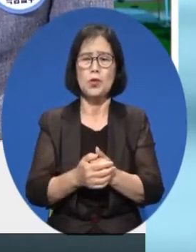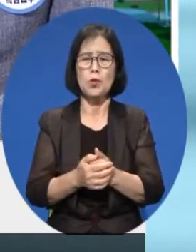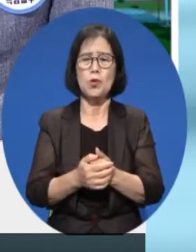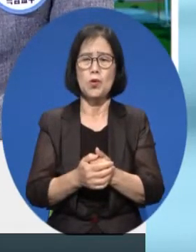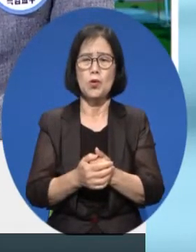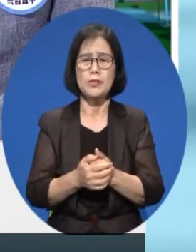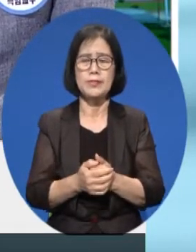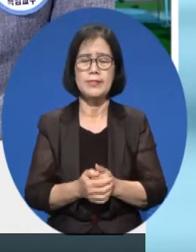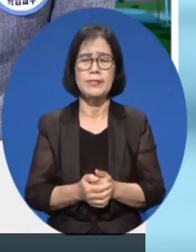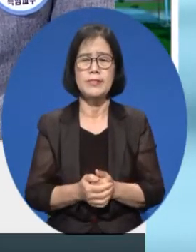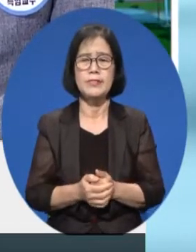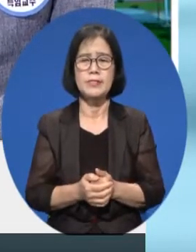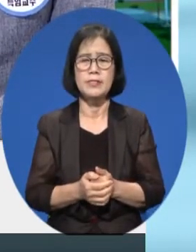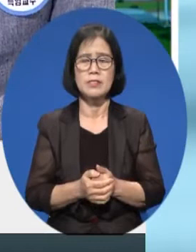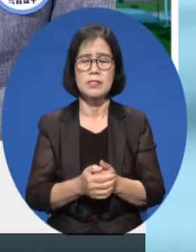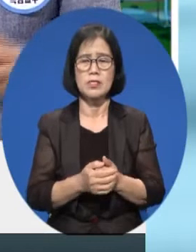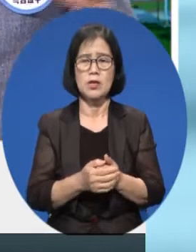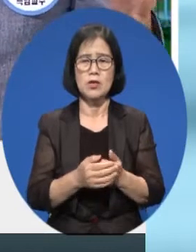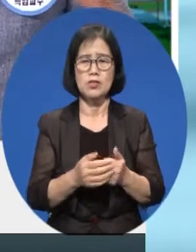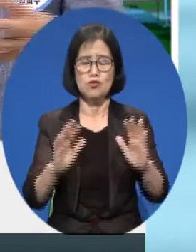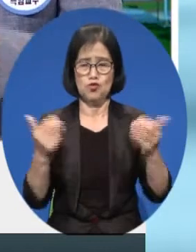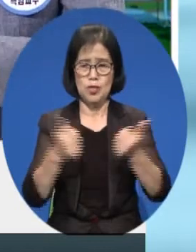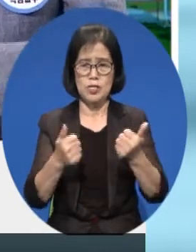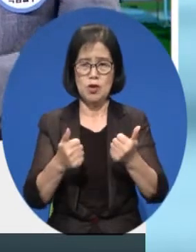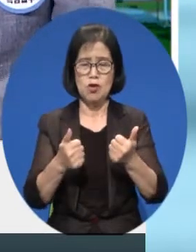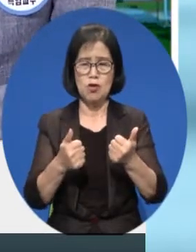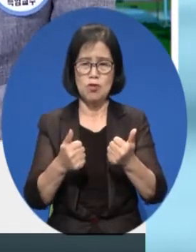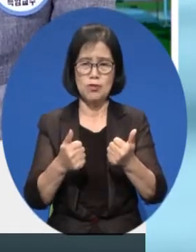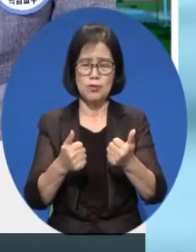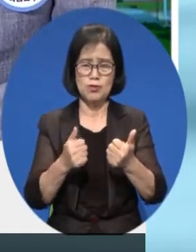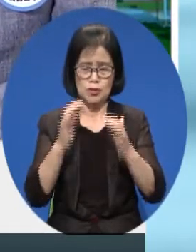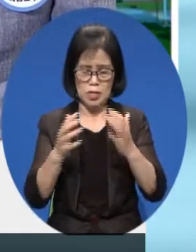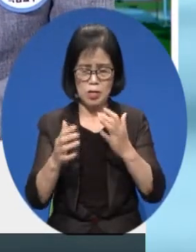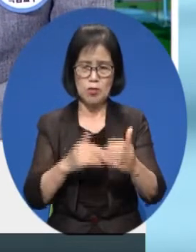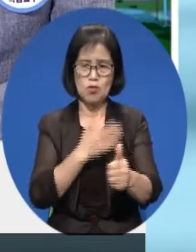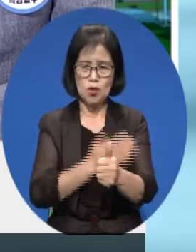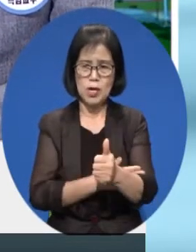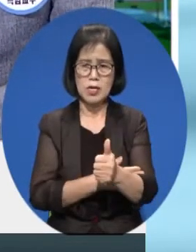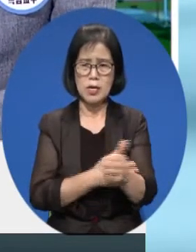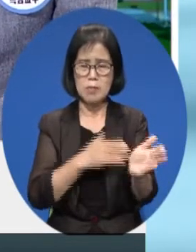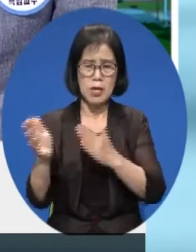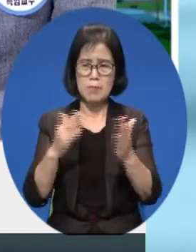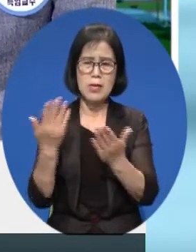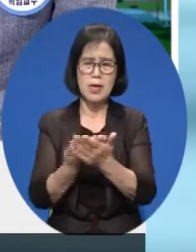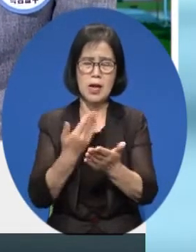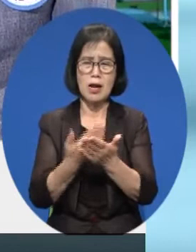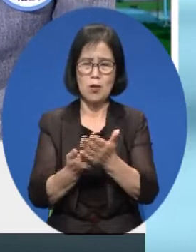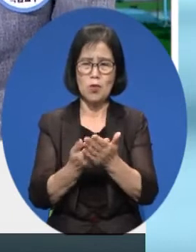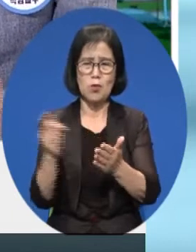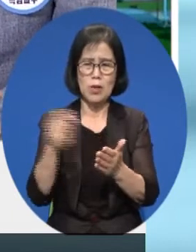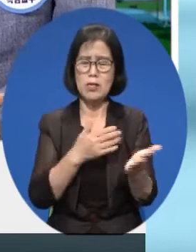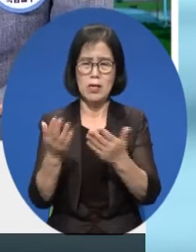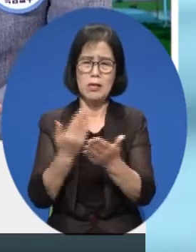선언 비준안이라든지 이런 것 같은 경우에는 국회에서 처리할 권한이 있는 건데 이거 좀 빨리 처리해달라고 정말